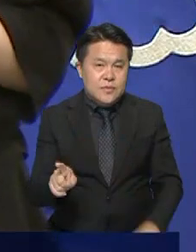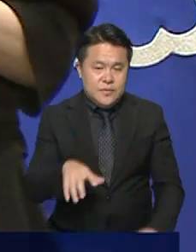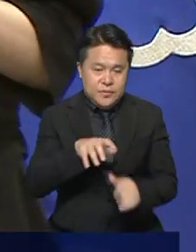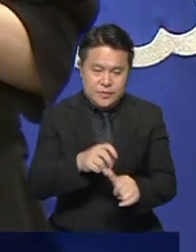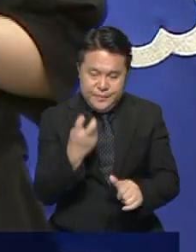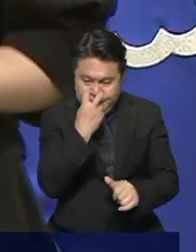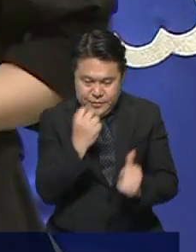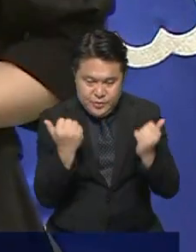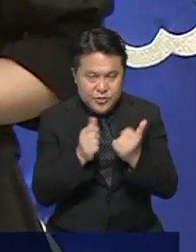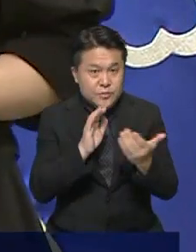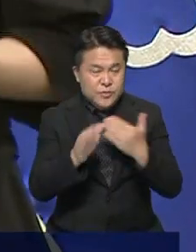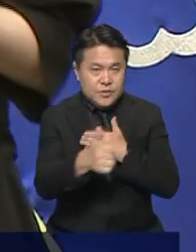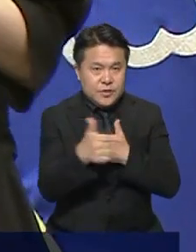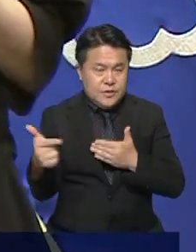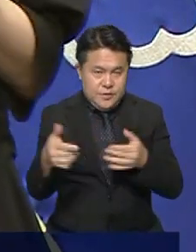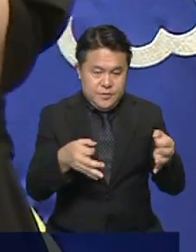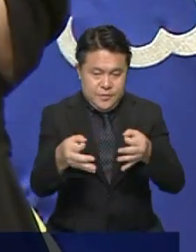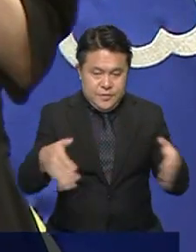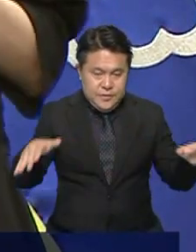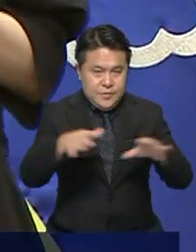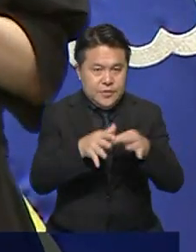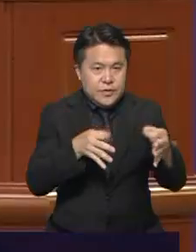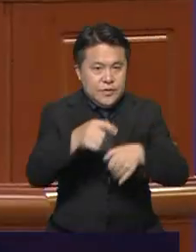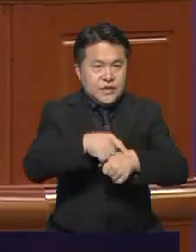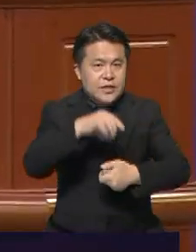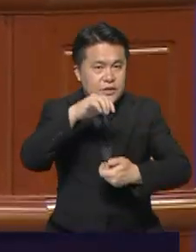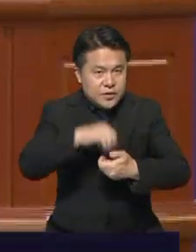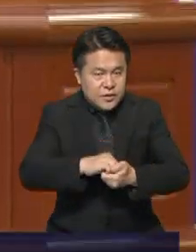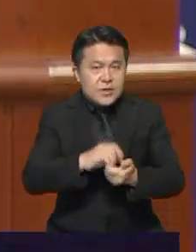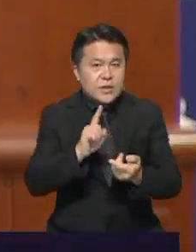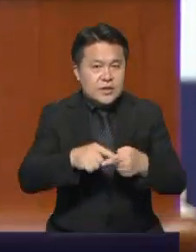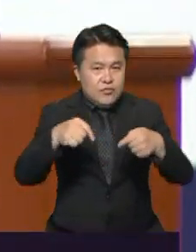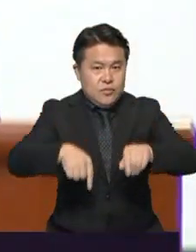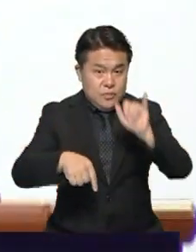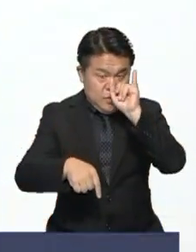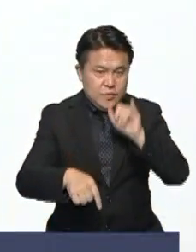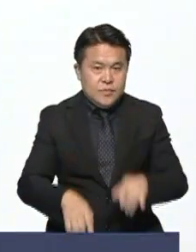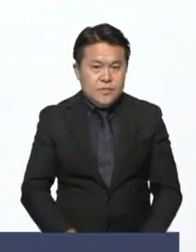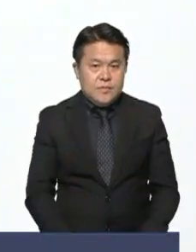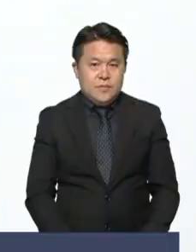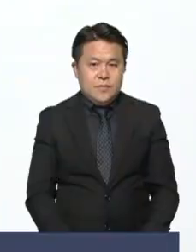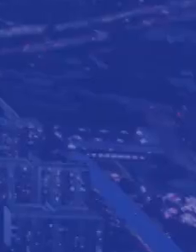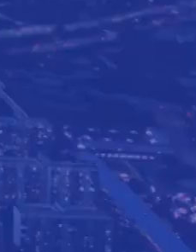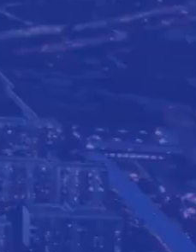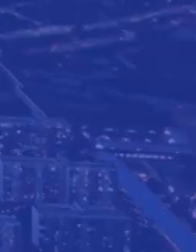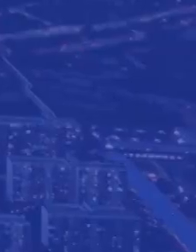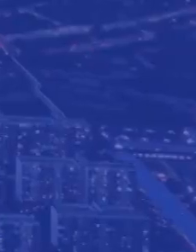심판회의를 열어 대형마트 영업 규제를 논의합니다. SBS 송욱입니다.